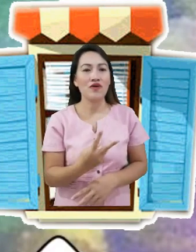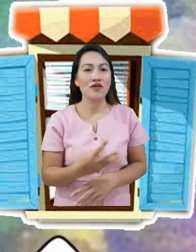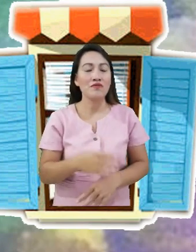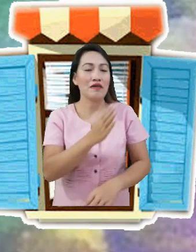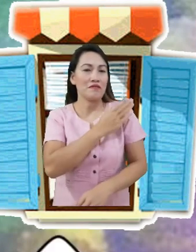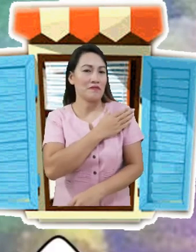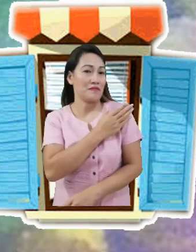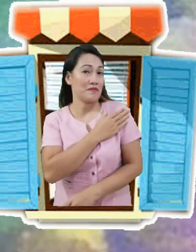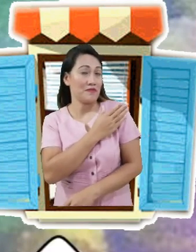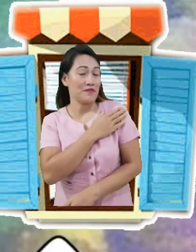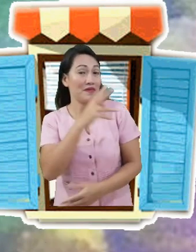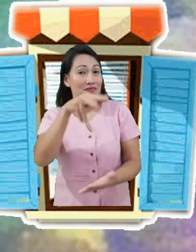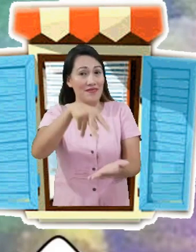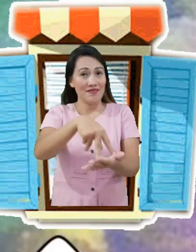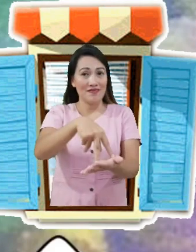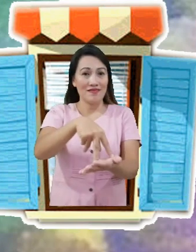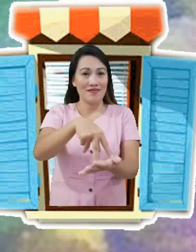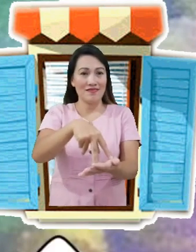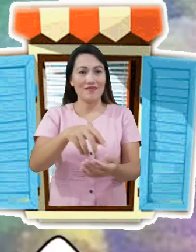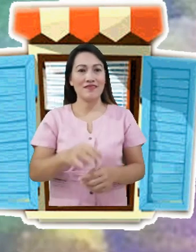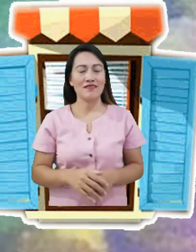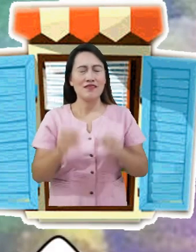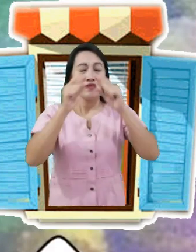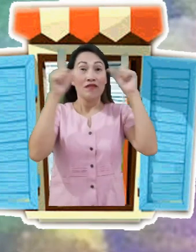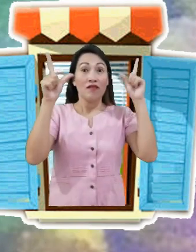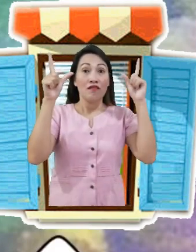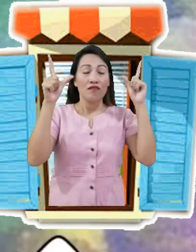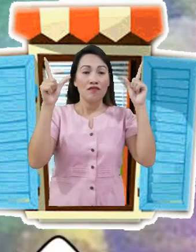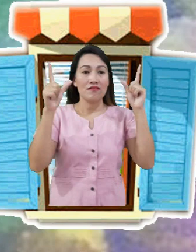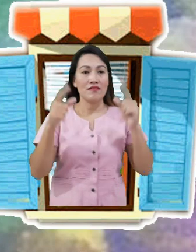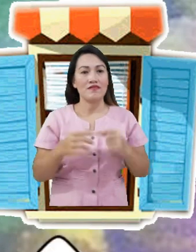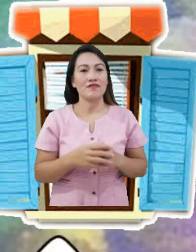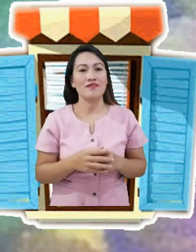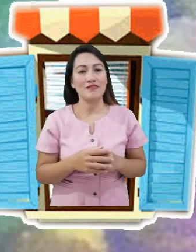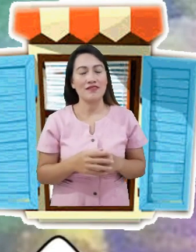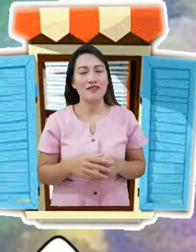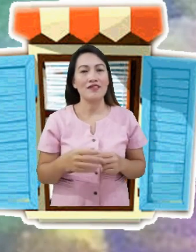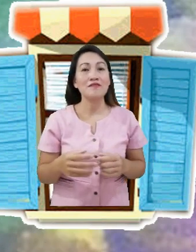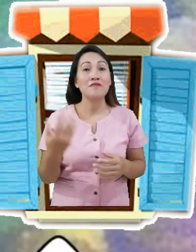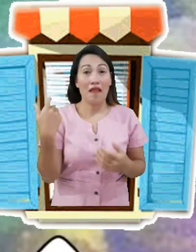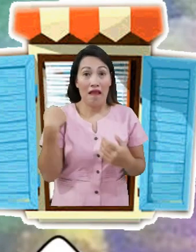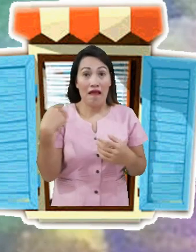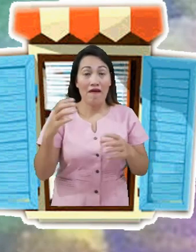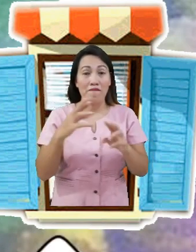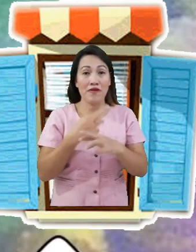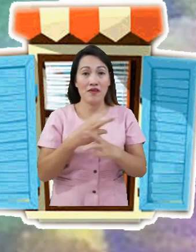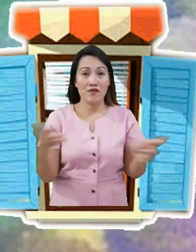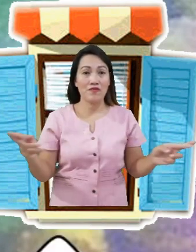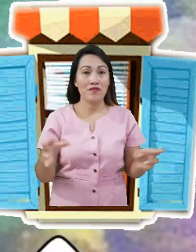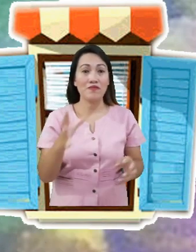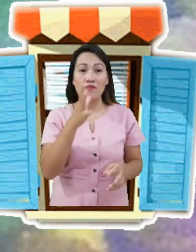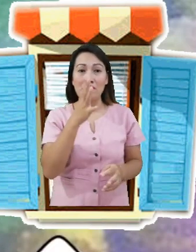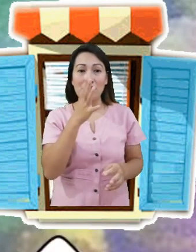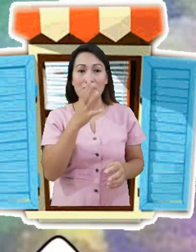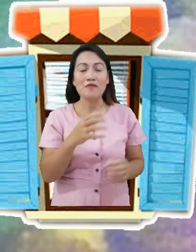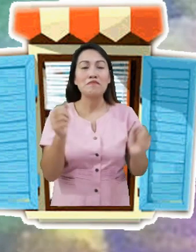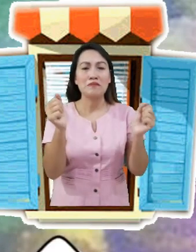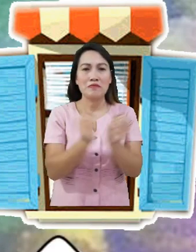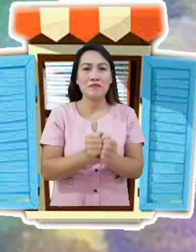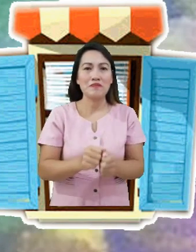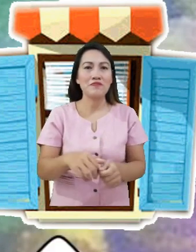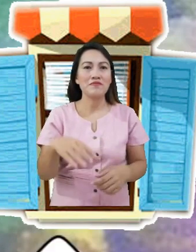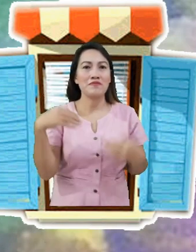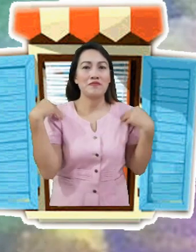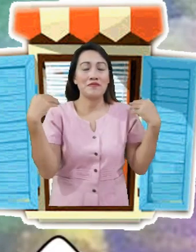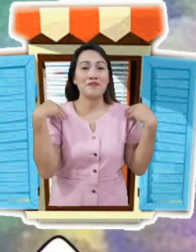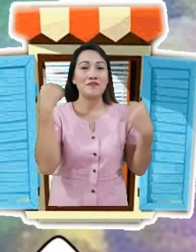para bumangon. Nagulat ako ng pagmulat ko ay nasa kwarto ko na si nanay kasama ang isang batang babae na sa